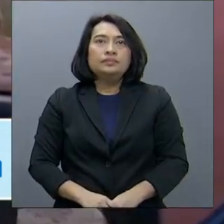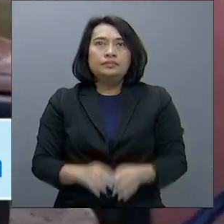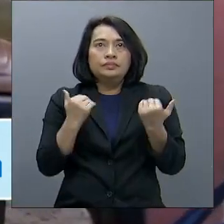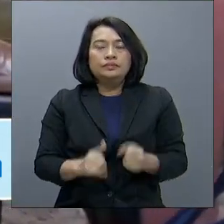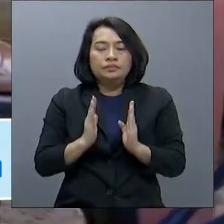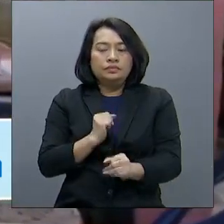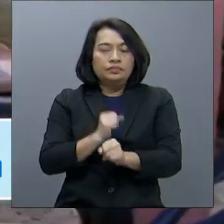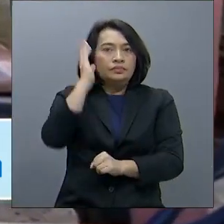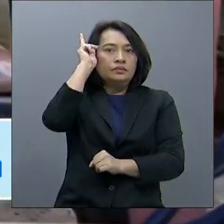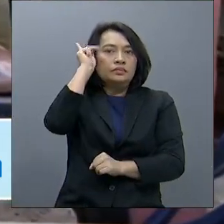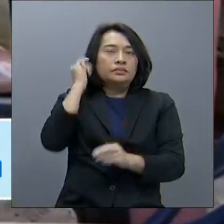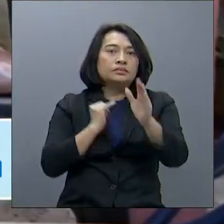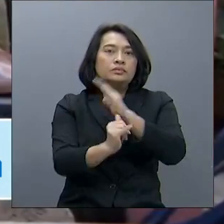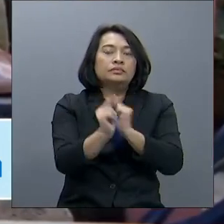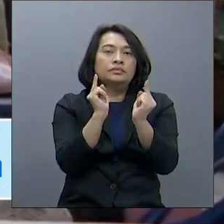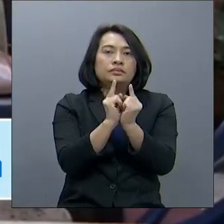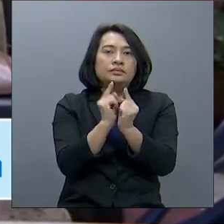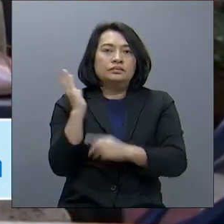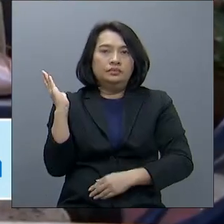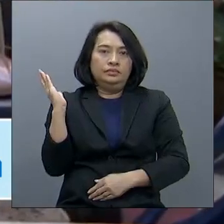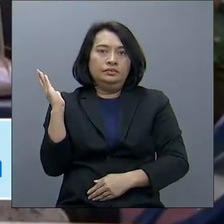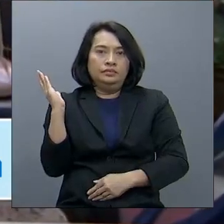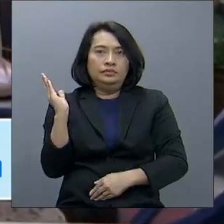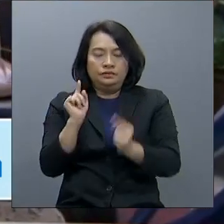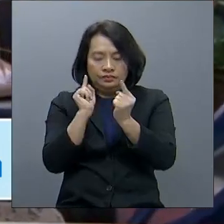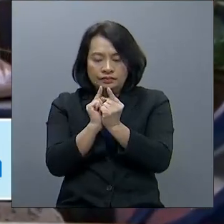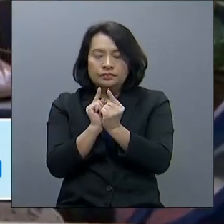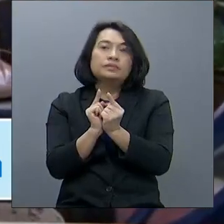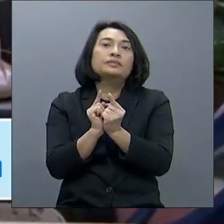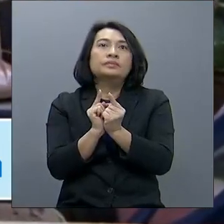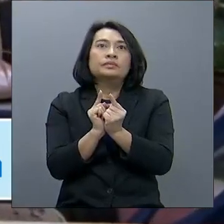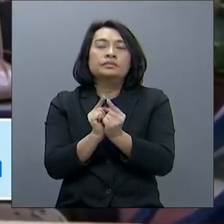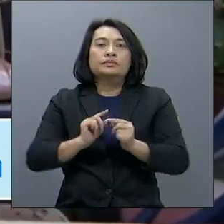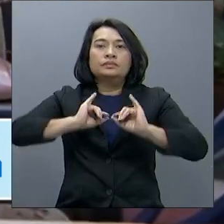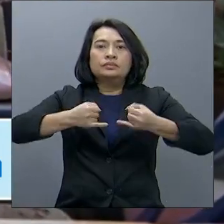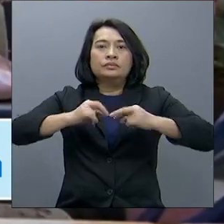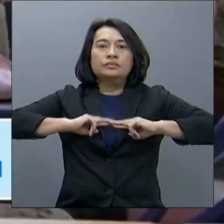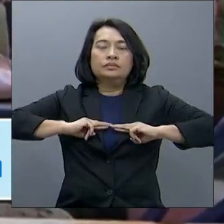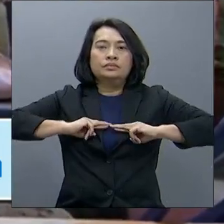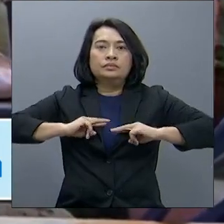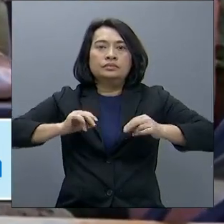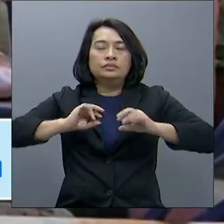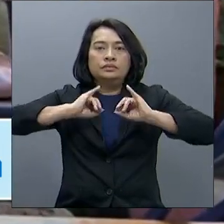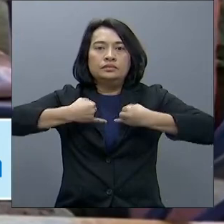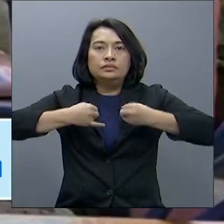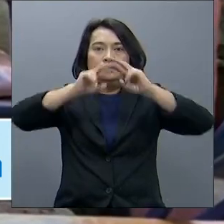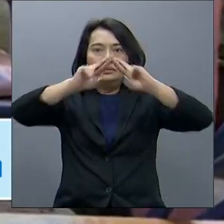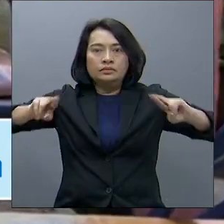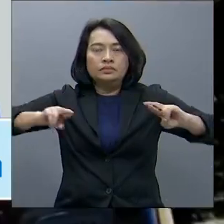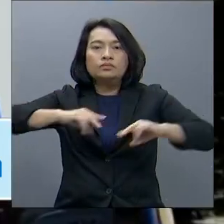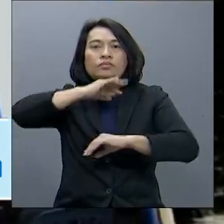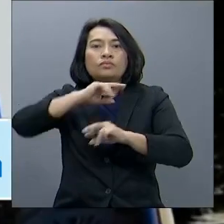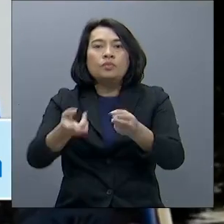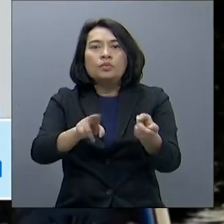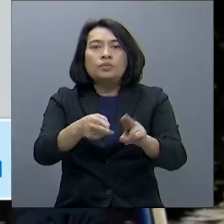ไปคุยกับท่านหนึ่งคือคุณเกศรคุณเกศรเนี่ยเป็นเจ้าของร้านหมูกระทะคือเขาบอกว่าเขาเนี่ยมีร้านเนี่ยห่างจากโร